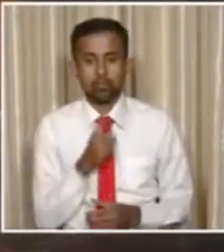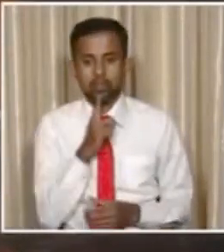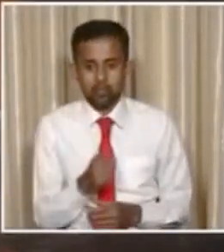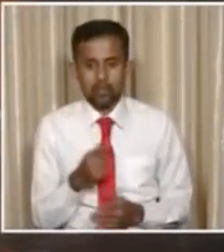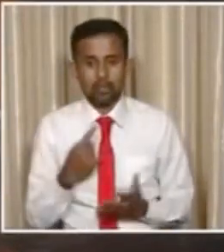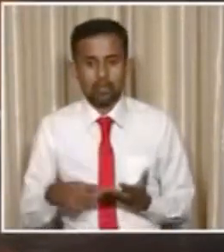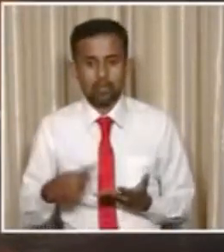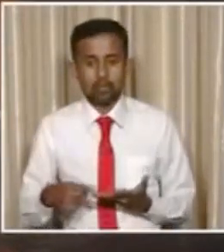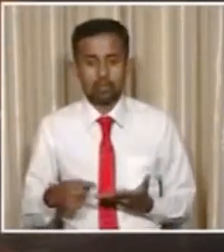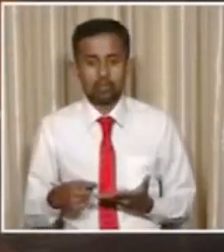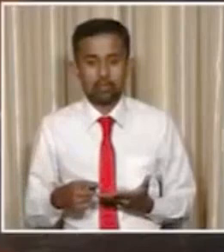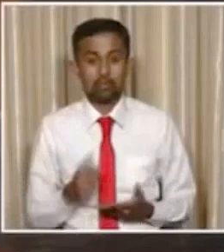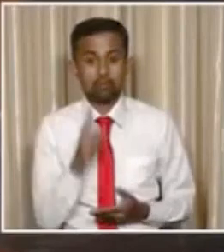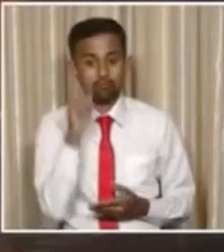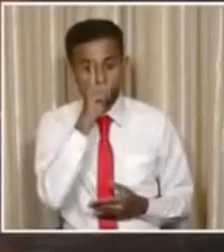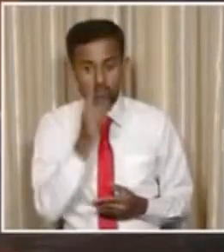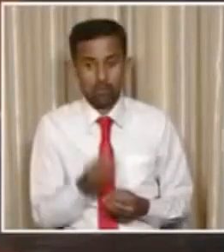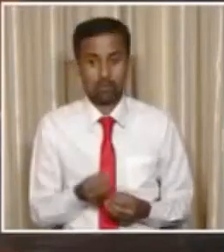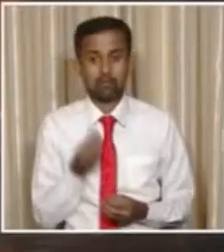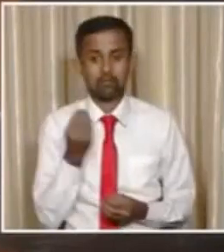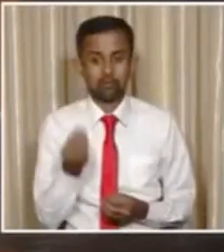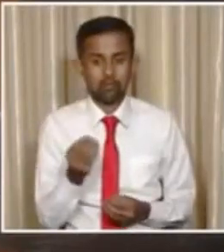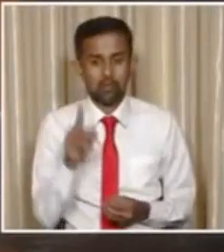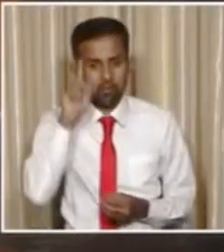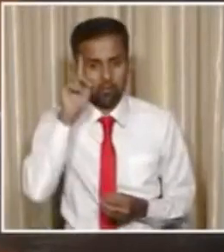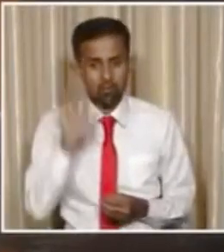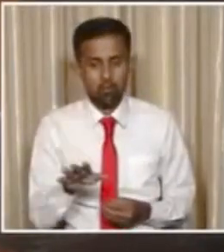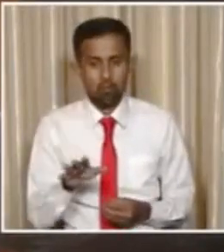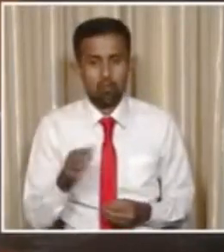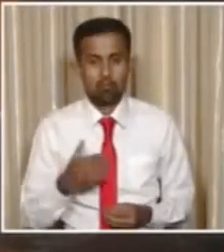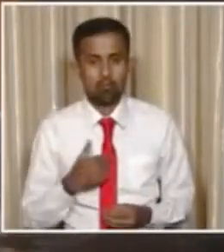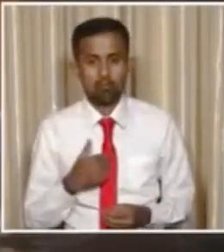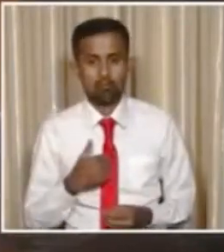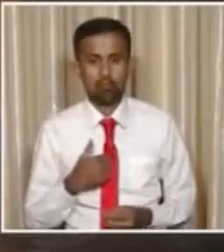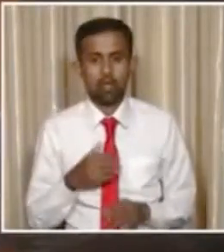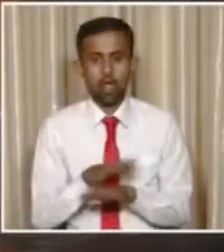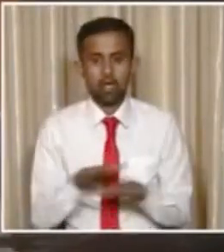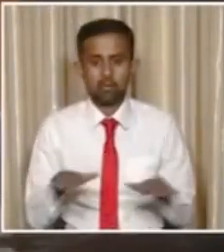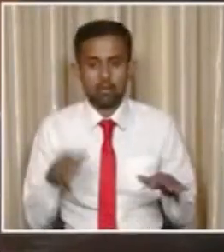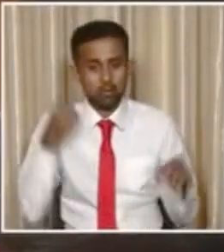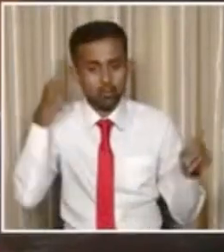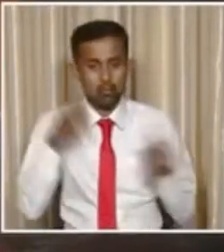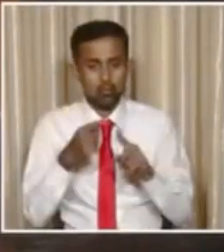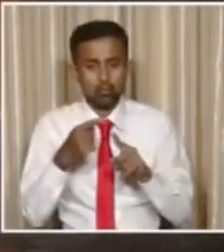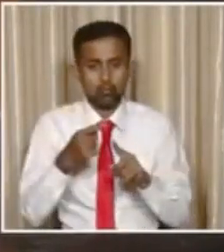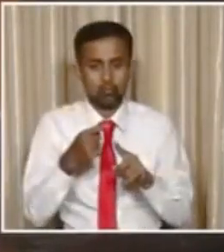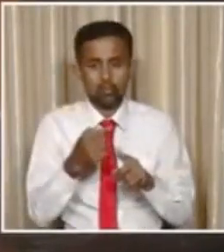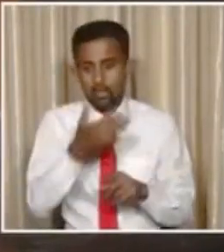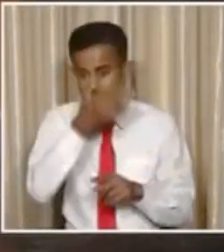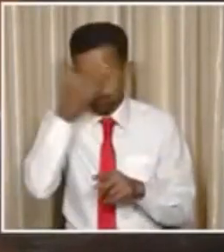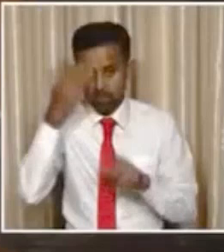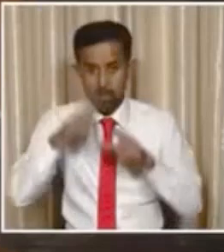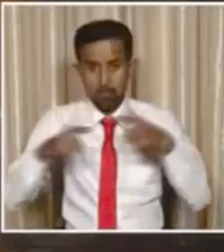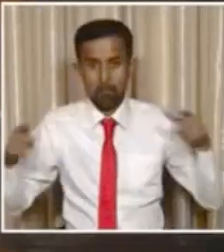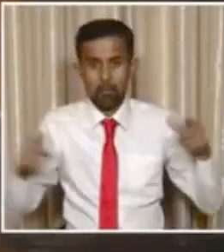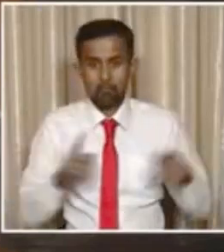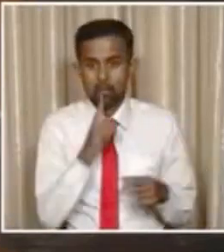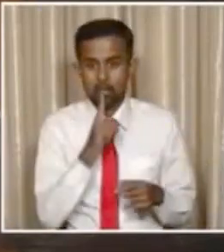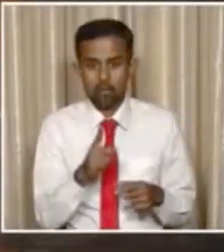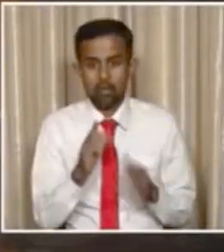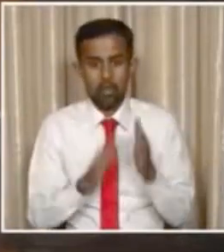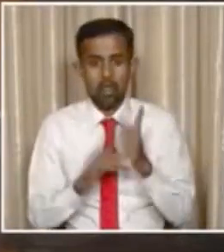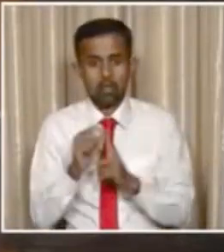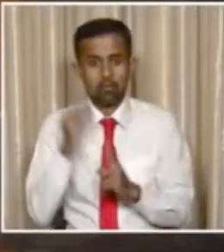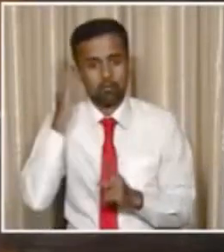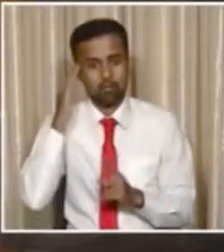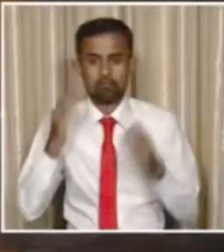දේවල් වලට ප්‍රමුඛත්වයක් ලබා දෙයි කියලා බලාපොරොත්තු වෙමින් මගේ අර දරුවන් පිළිබඳව කියපු ඒ කාරණා දෙමළ භාෂාවෙන් කිව්වේ මොකද ඇමතිවරියත්